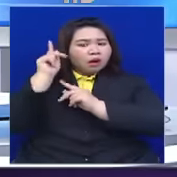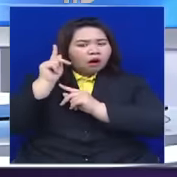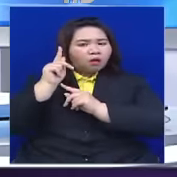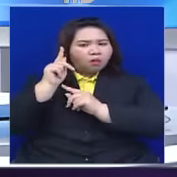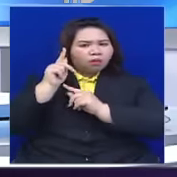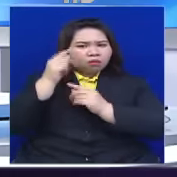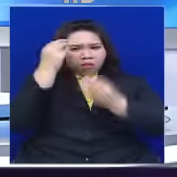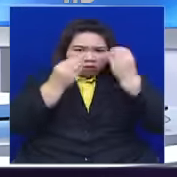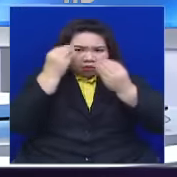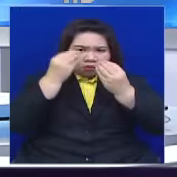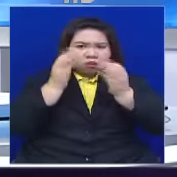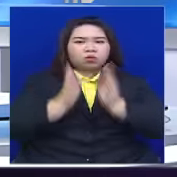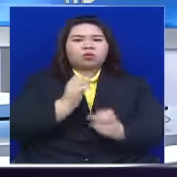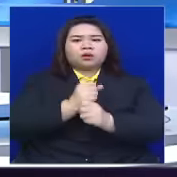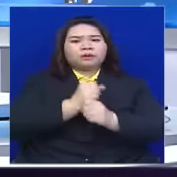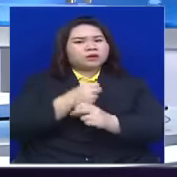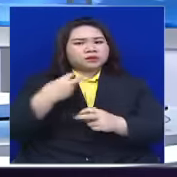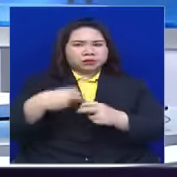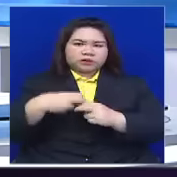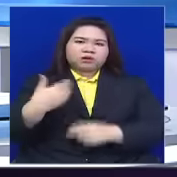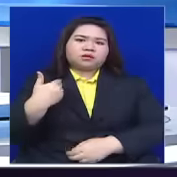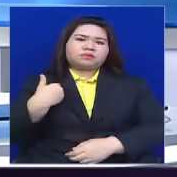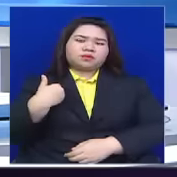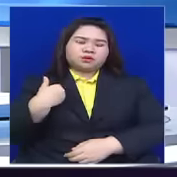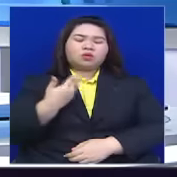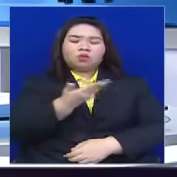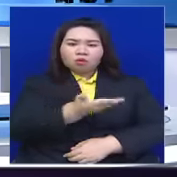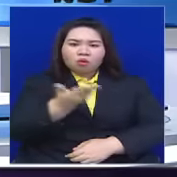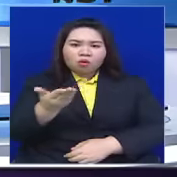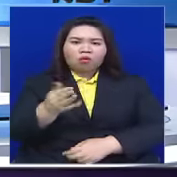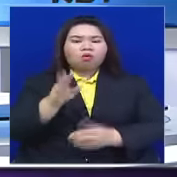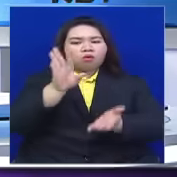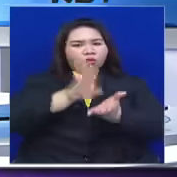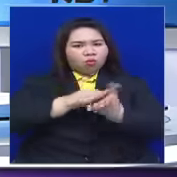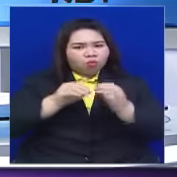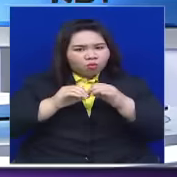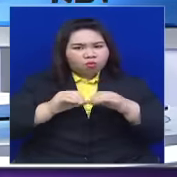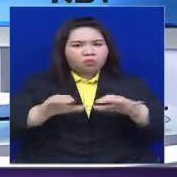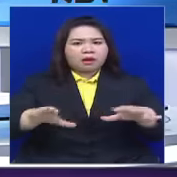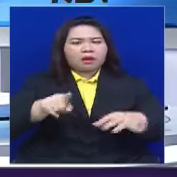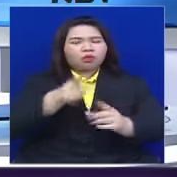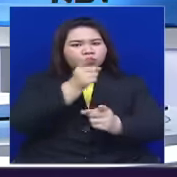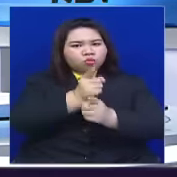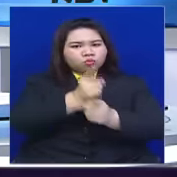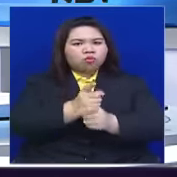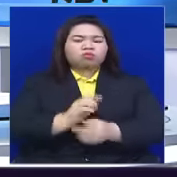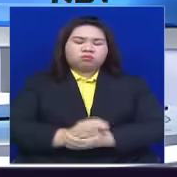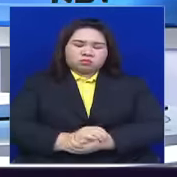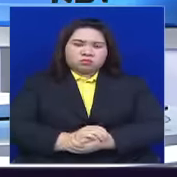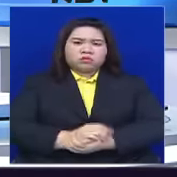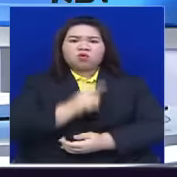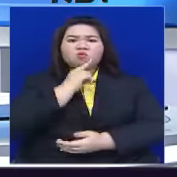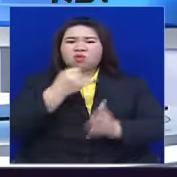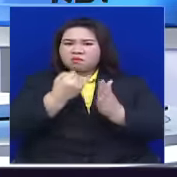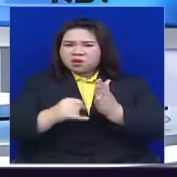สนเนี่ยการทำงานของเจ้าหน้าที่ก็ลำบากแน่นอนนะครับเพราะฉะนั้นข้อมูลไหนที่ไม่ถูกต้องหรือว่าไม่ชัดเจนก็อย่าแชร์เด็ดขาดนะครับ